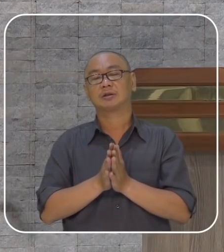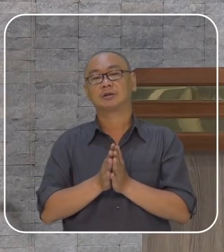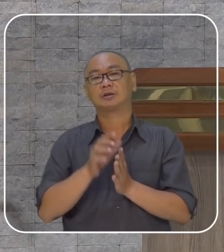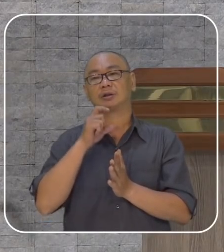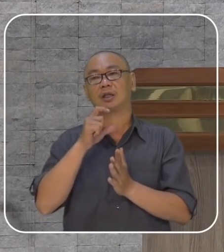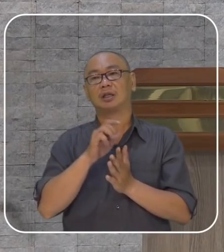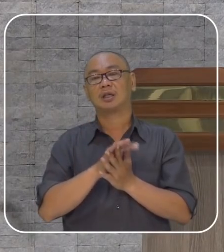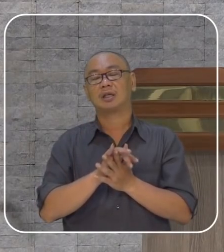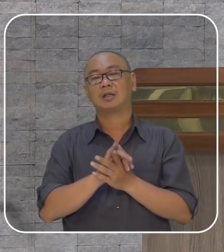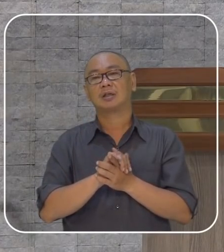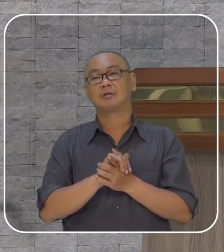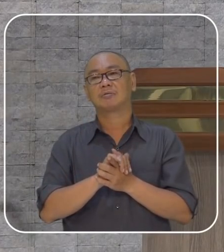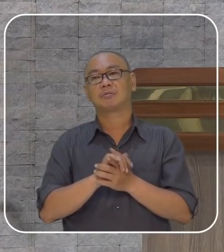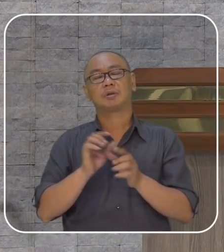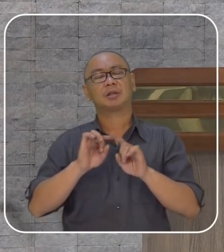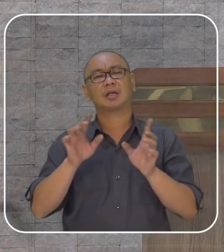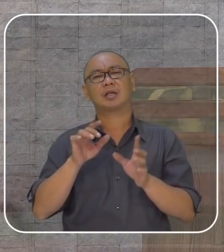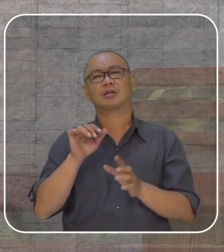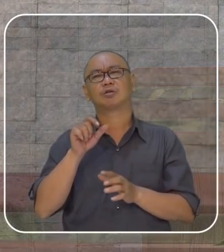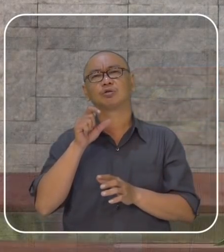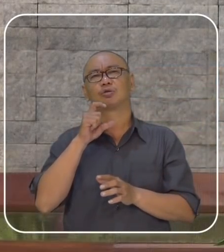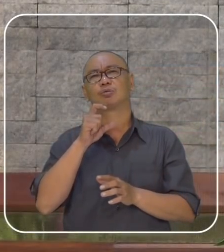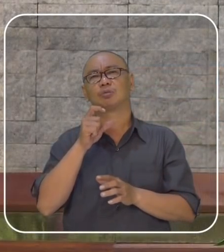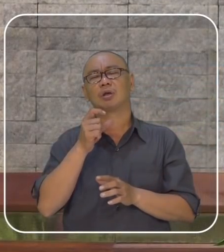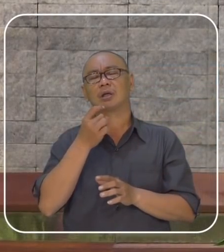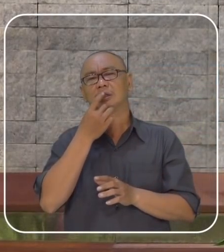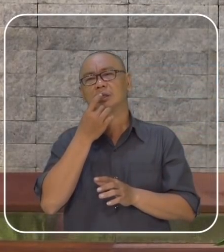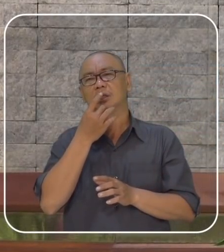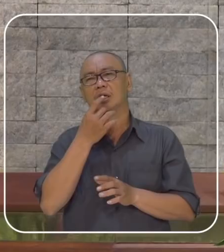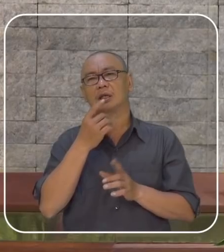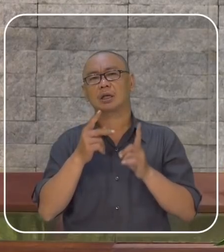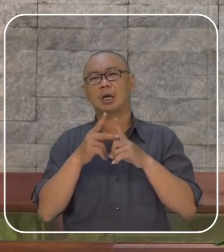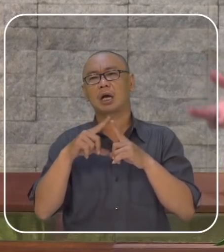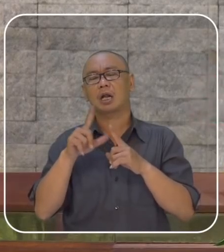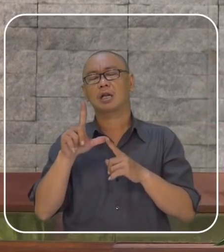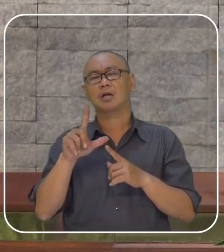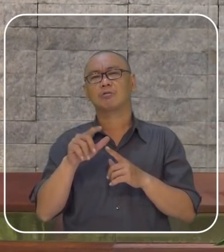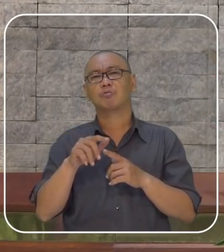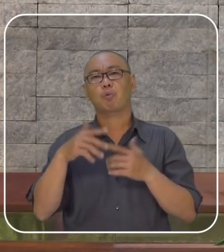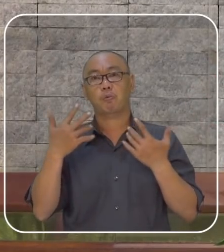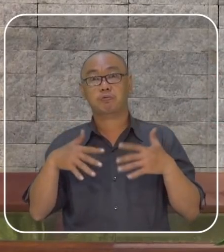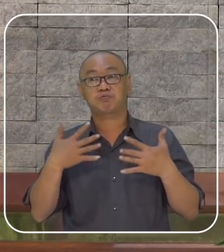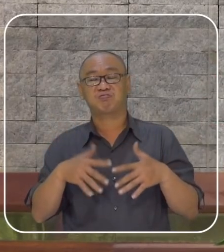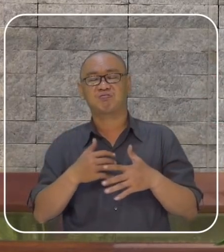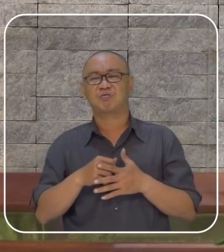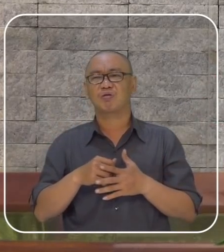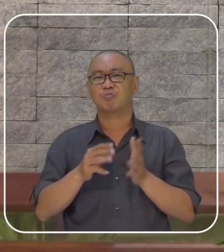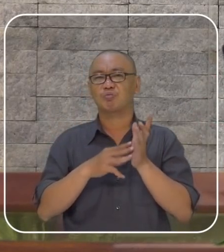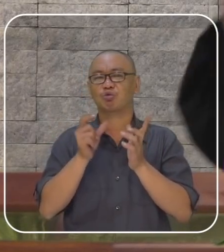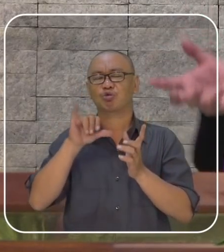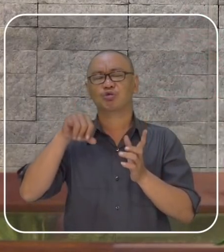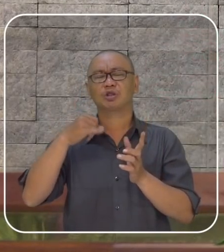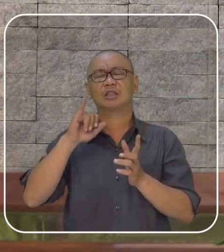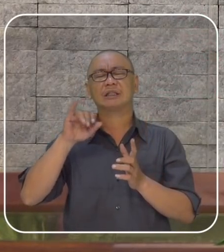begitu, yang hanya menginginkan hal-hal yang sensasional, tanda-tanda ajaib, mujizat-mujizat, hal-hal